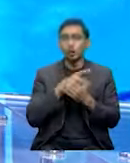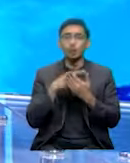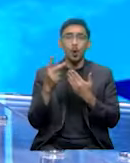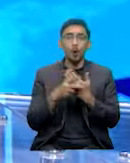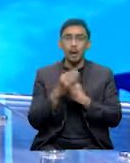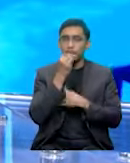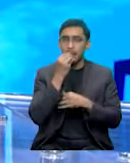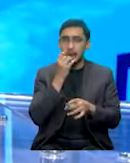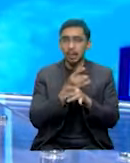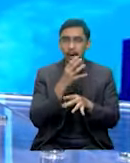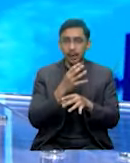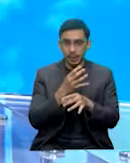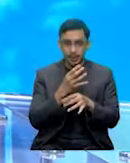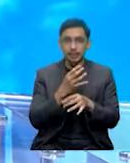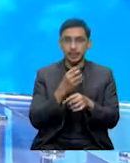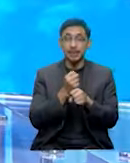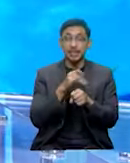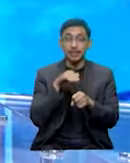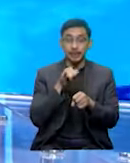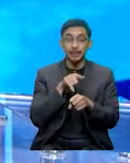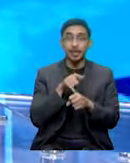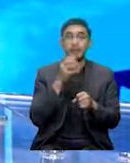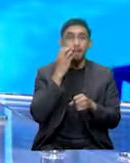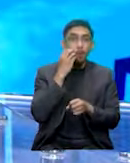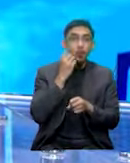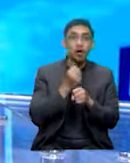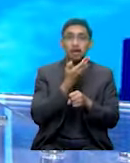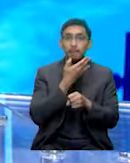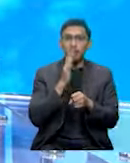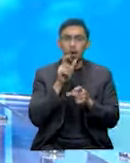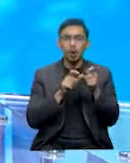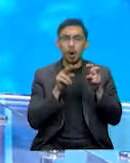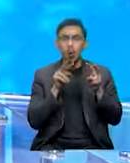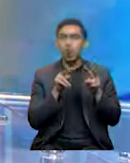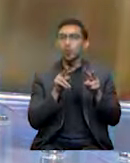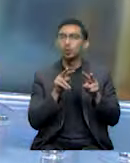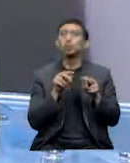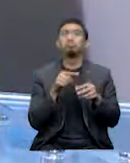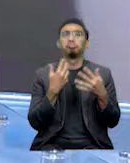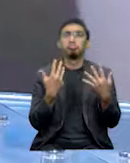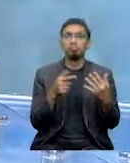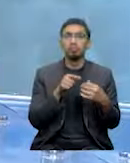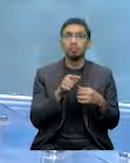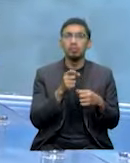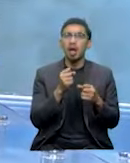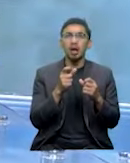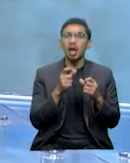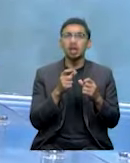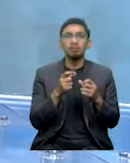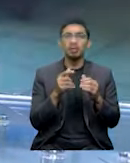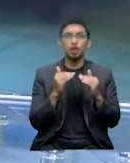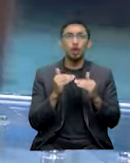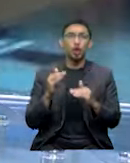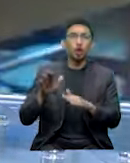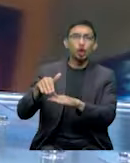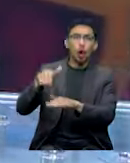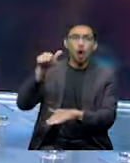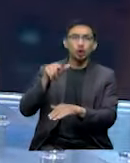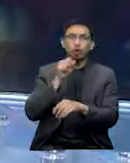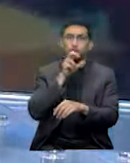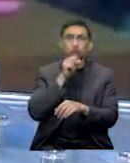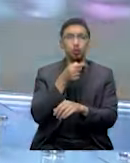dalam program Makan Bergizi Gratis Prabowo Gibran kini jadi sorotan. Gara-gara kekurangan stok susu, Indonesia harus impor sapi perah